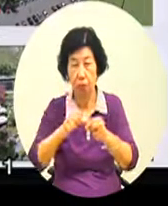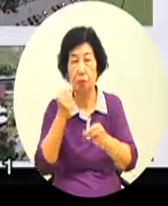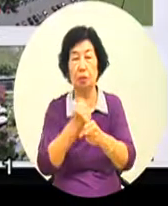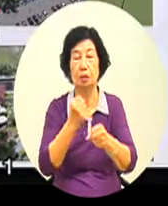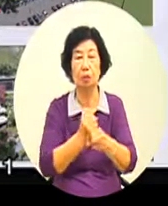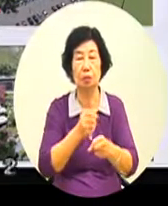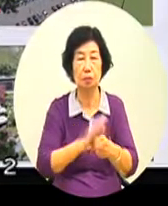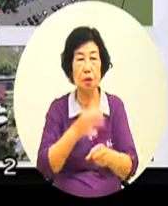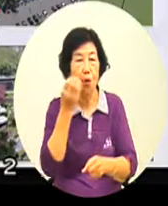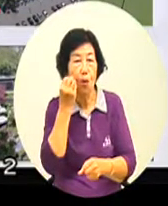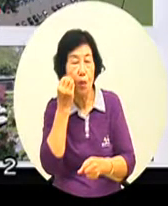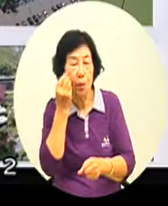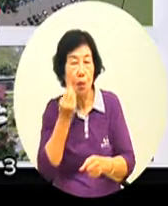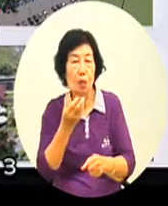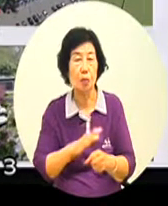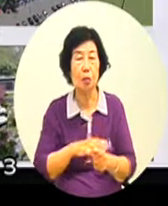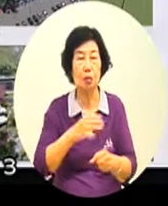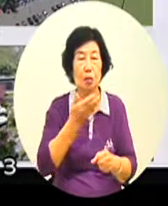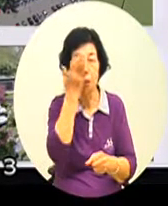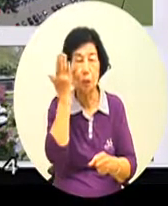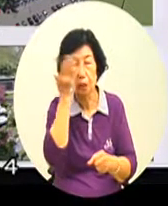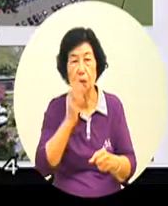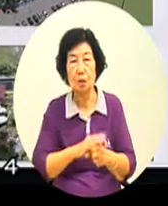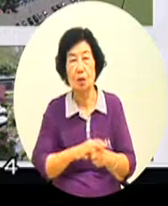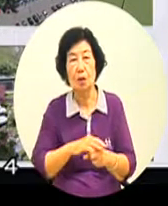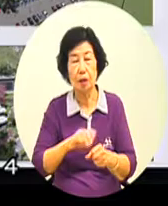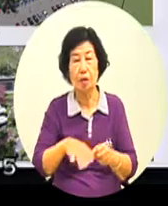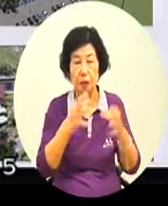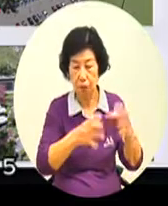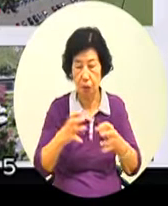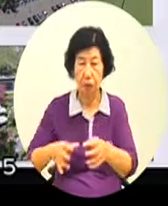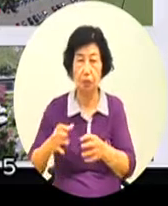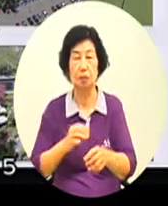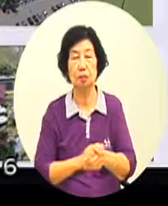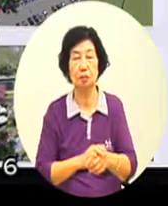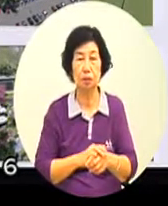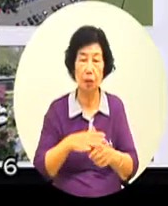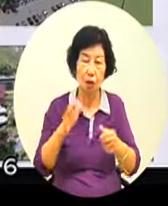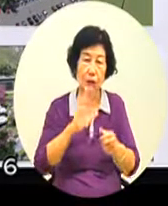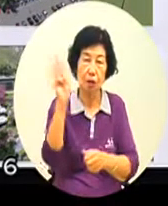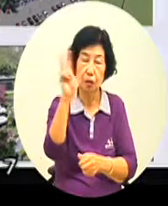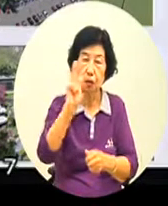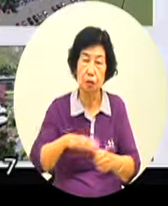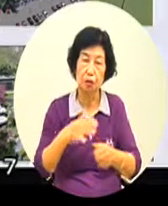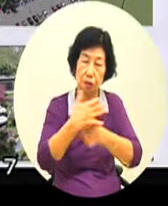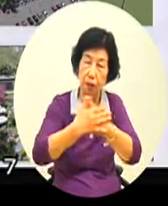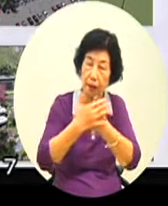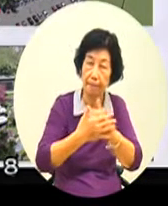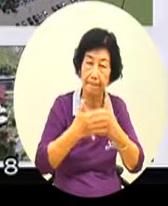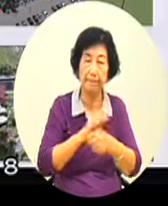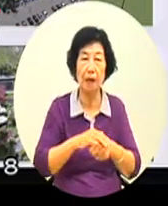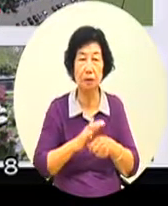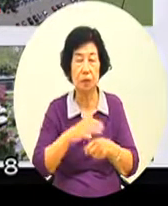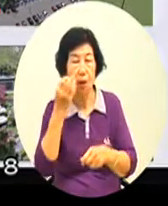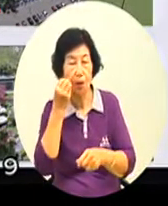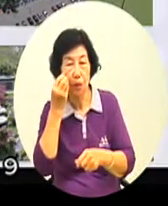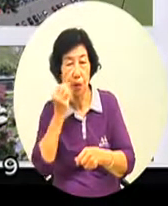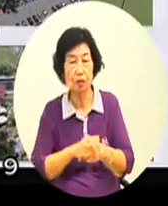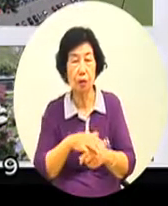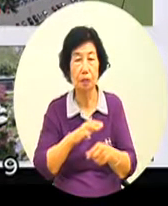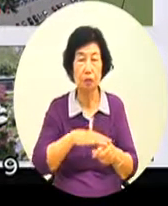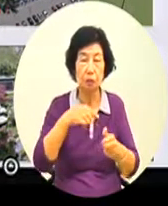观与水保计划委托规划设计及建造、景观与水保工程、观光景点导览平台建制与